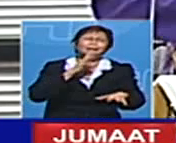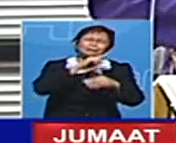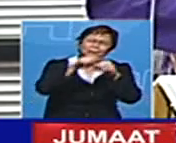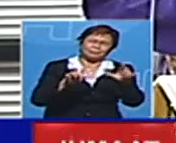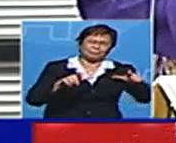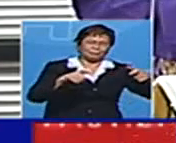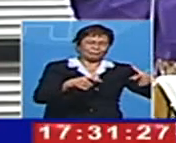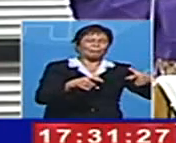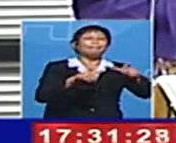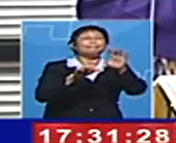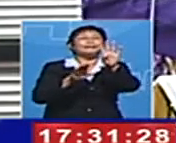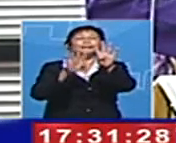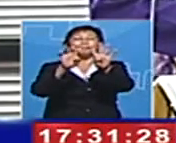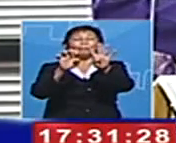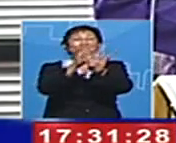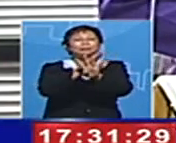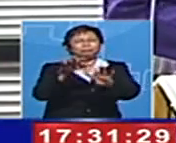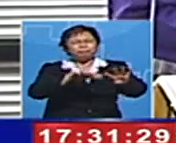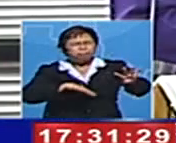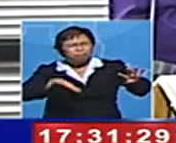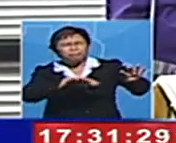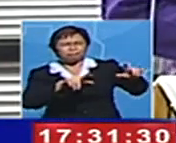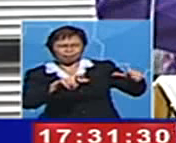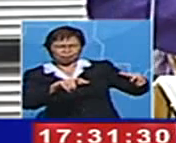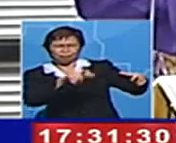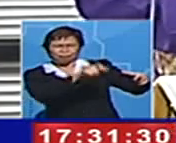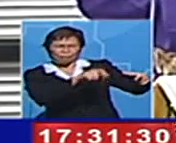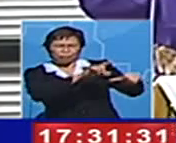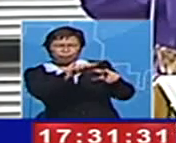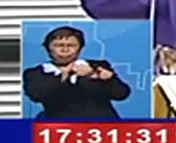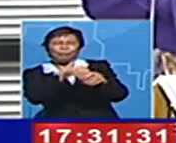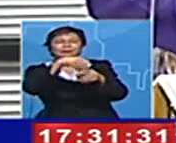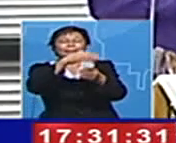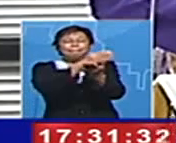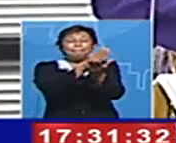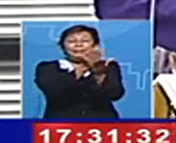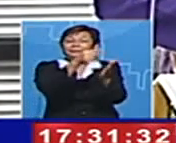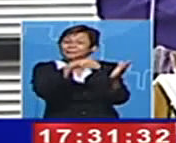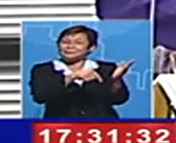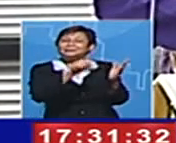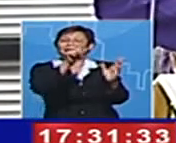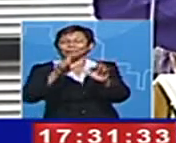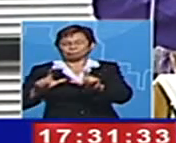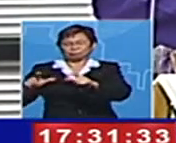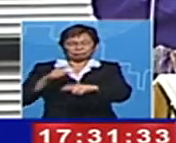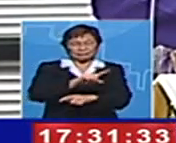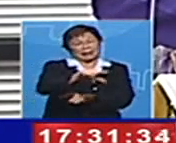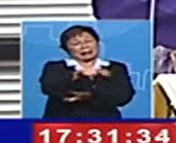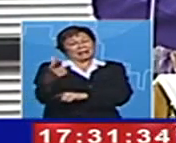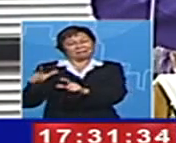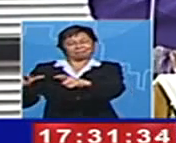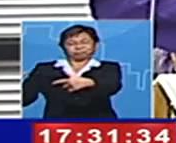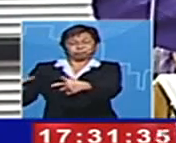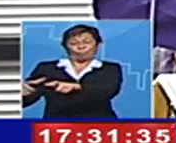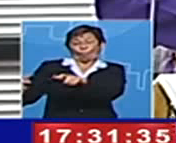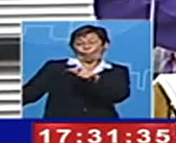kelompok B40 dan tafsiran kumpulan yang terlibat maka dalam bajet Ini satu lagi kumpulan besar